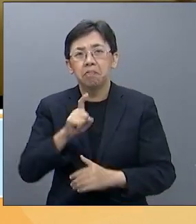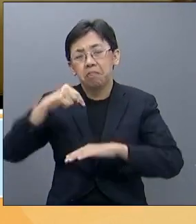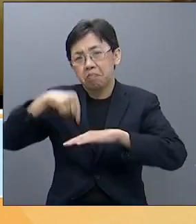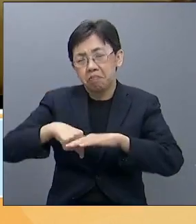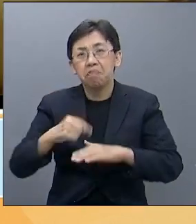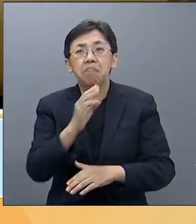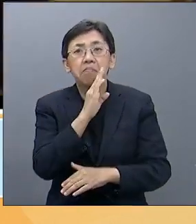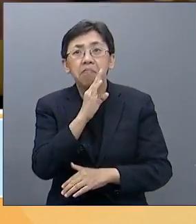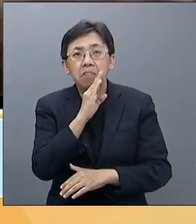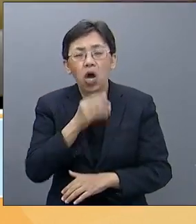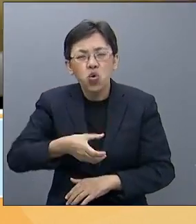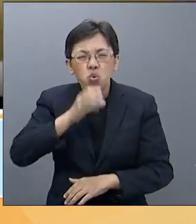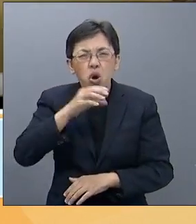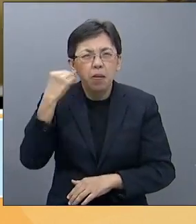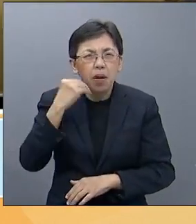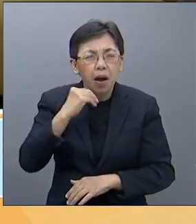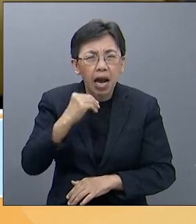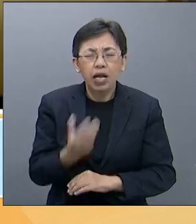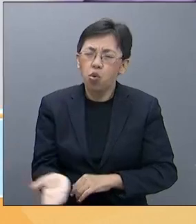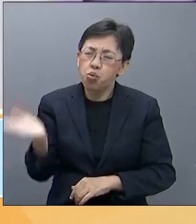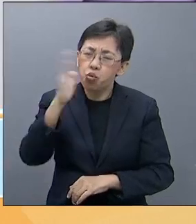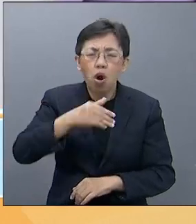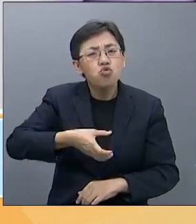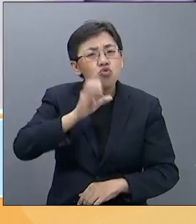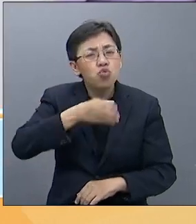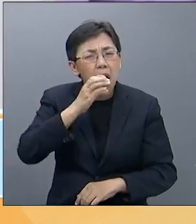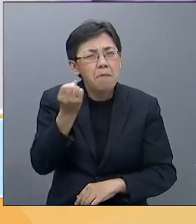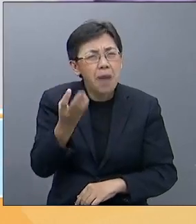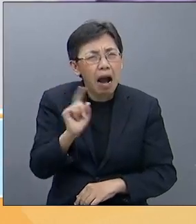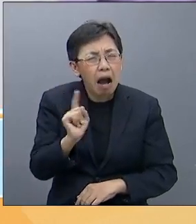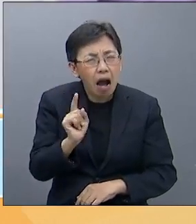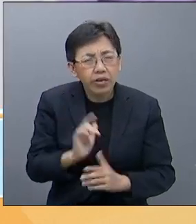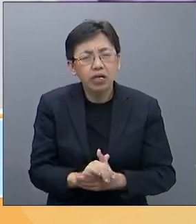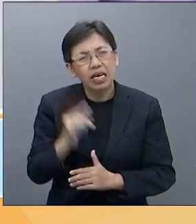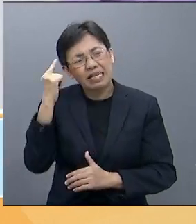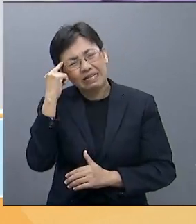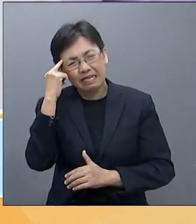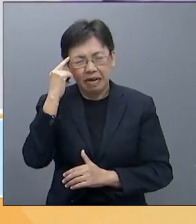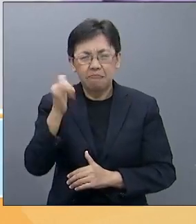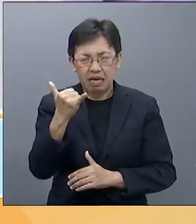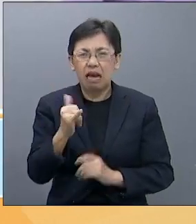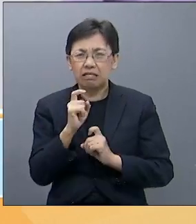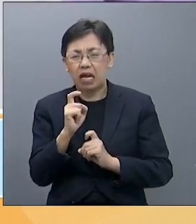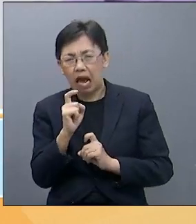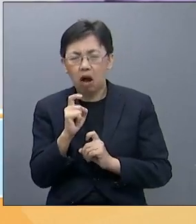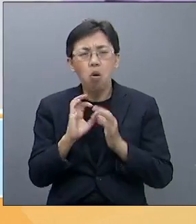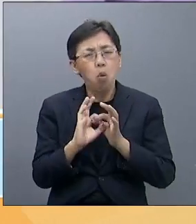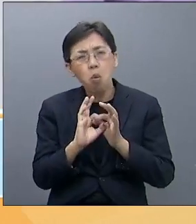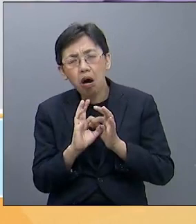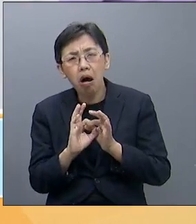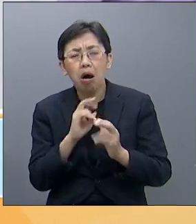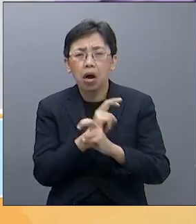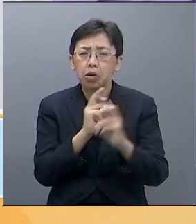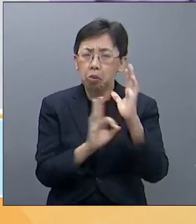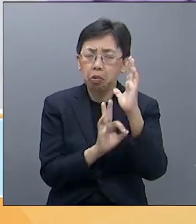ามันต้องถี่ขนาดไหนหรือว่ามากถึงขั้นไหนที่เราจะต้องกังวลแล้วว่าไม่ได้และแบบนี้เกินไปกระดูกจะพรุนเอ